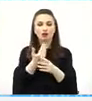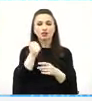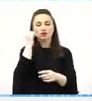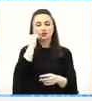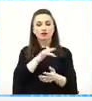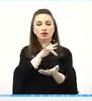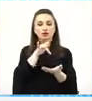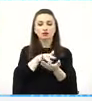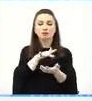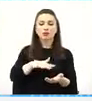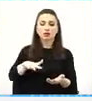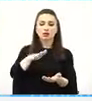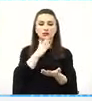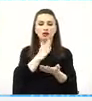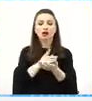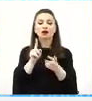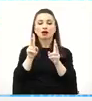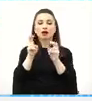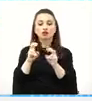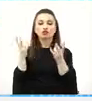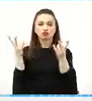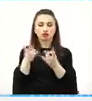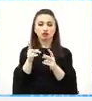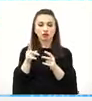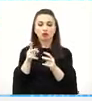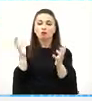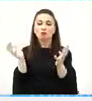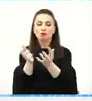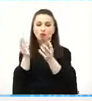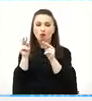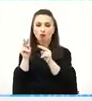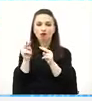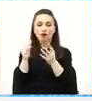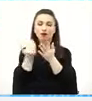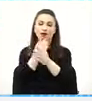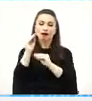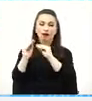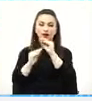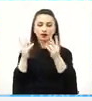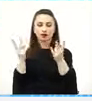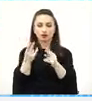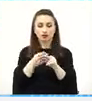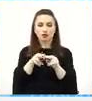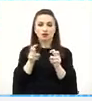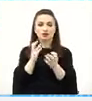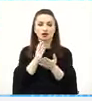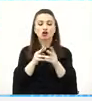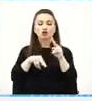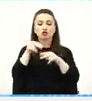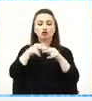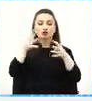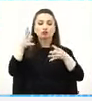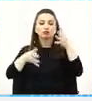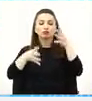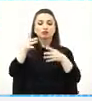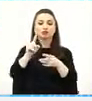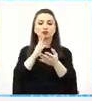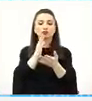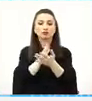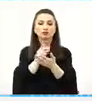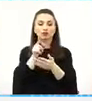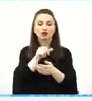ძველი თბილისი არის ის, რასაც სჭირდება მოვლა, რასაც სჭირდება განახლება და ეს არის ის შენობა ნაგებობები,